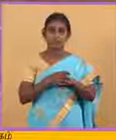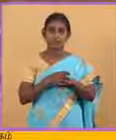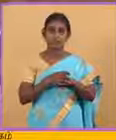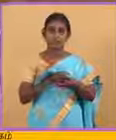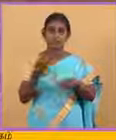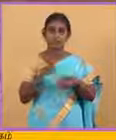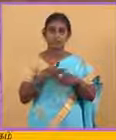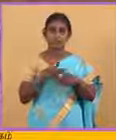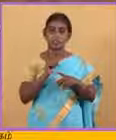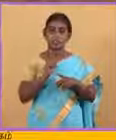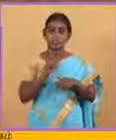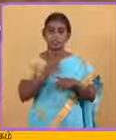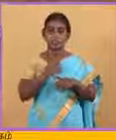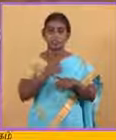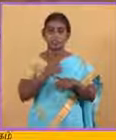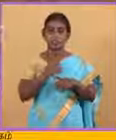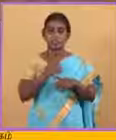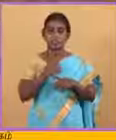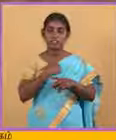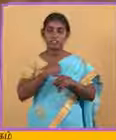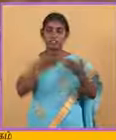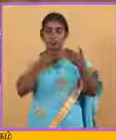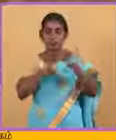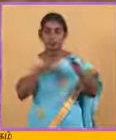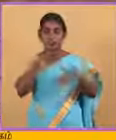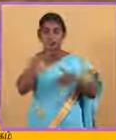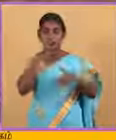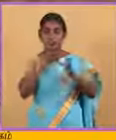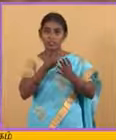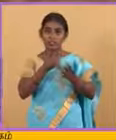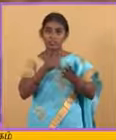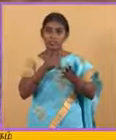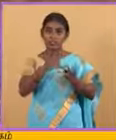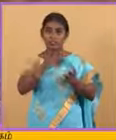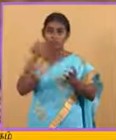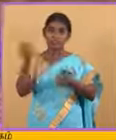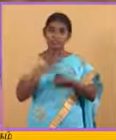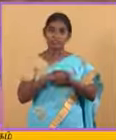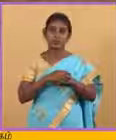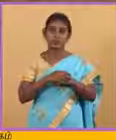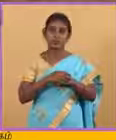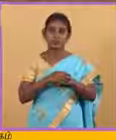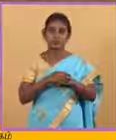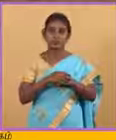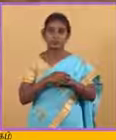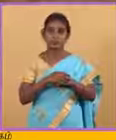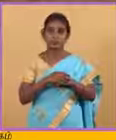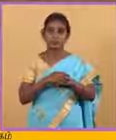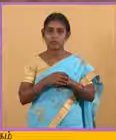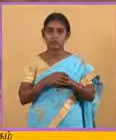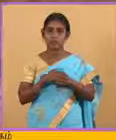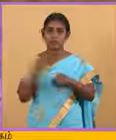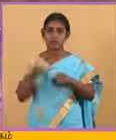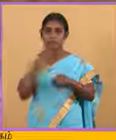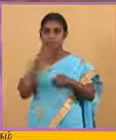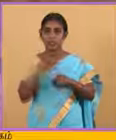சொல்லிட்டாரு? என்ன அகந்தையை தூக்கி போட சொல்லிட்டார். அடுத்து ஒன்று கல்லு பேசுதான். கல்லு சொல்லுதான், ஏ மனிதா,